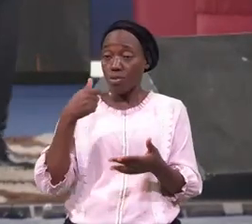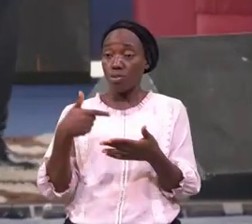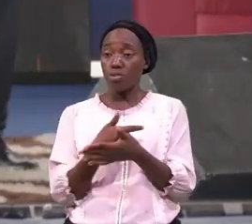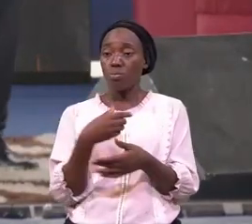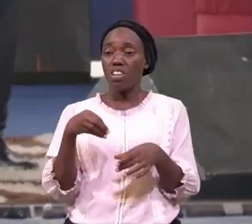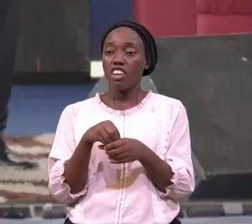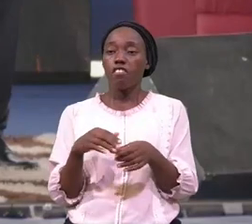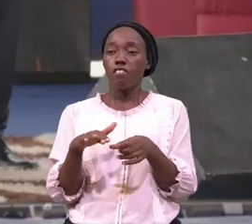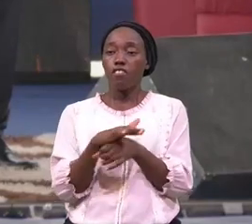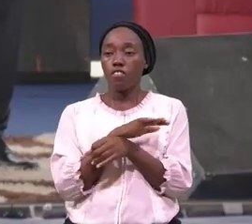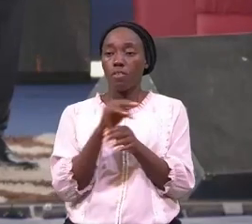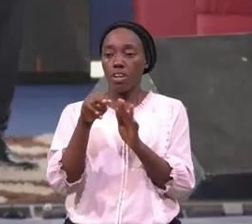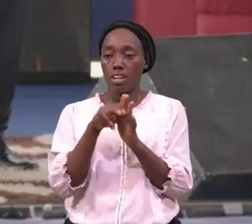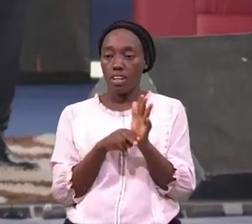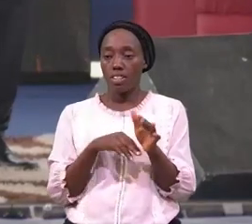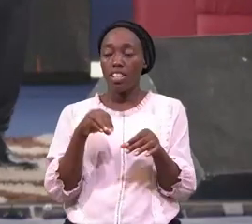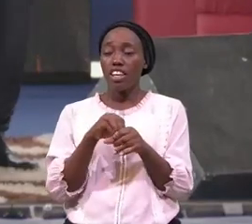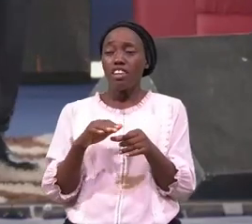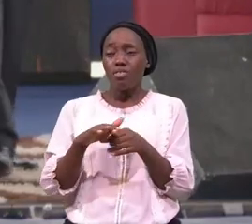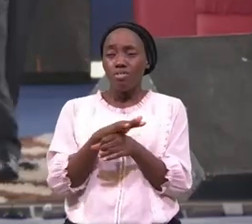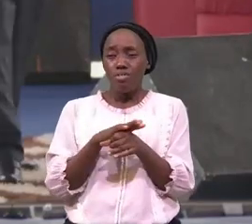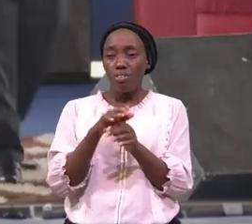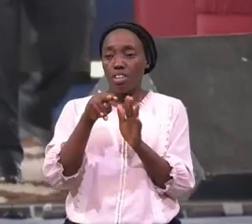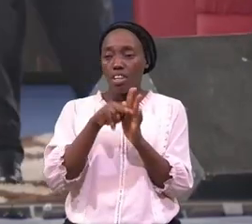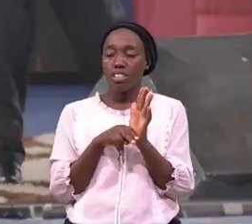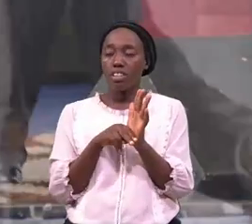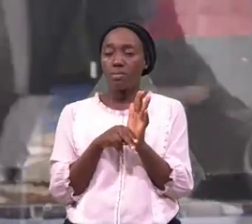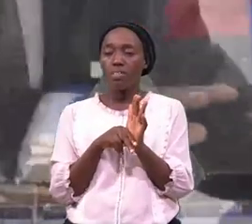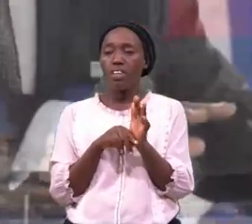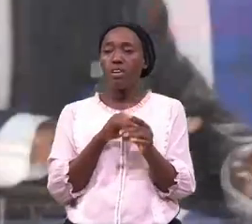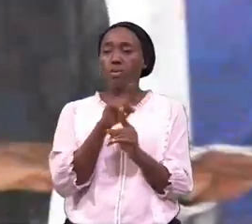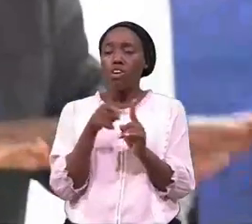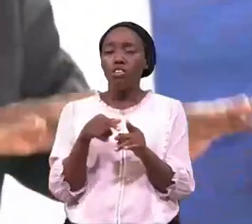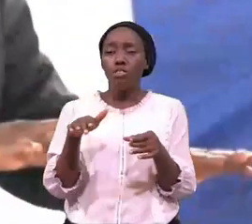dans sa plénitude, dans sa plénitude.